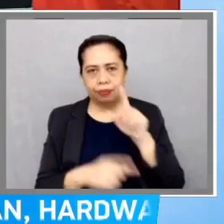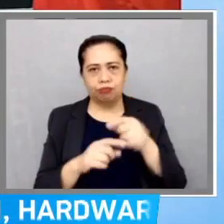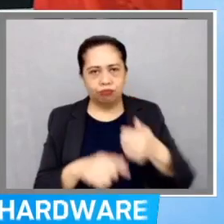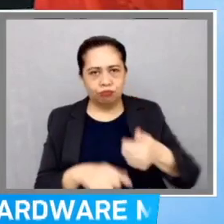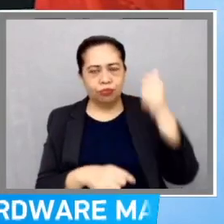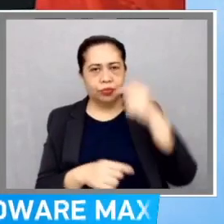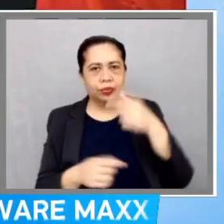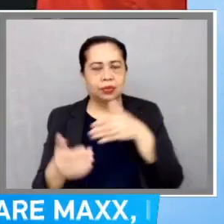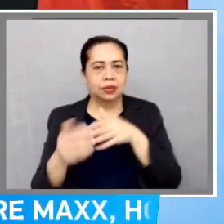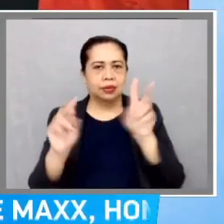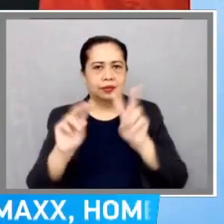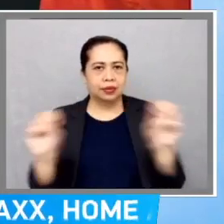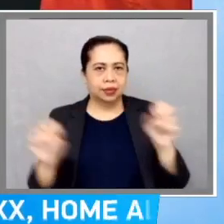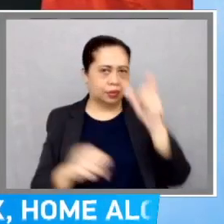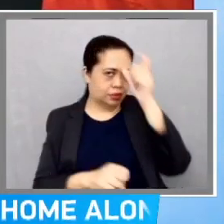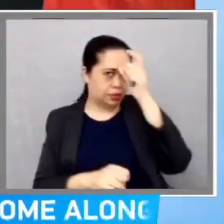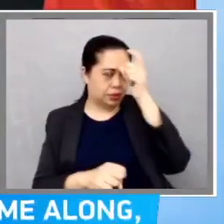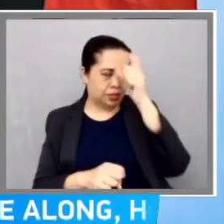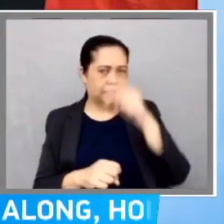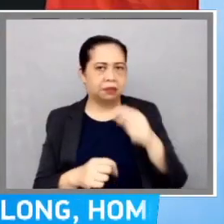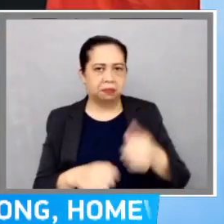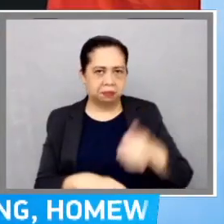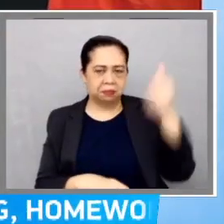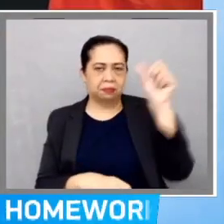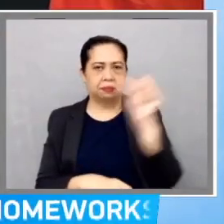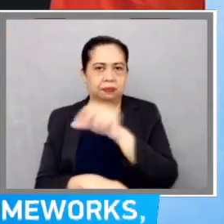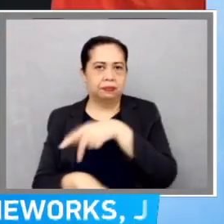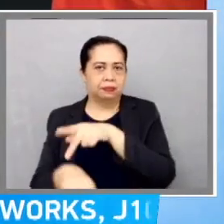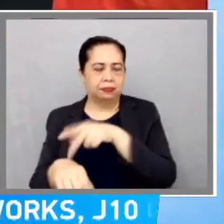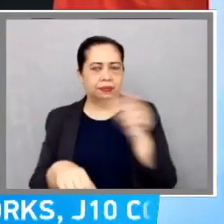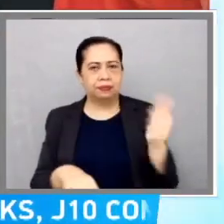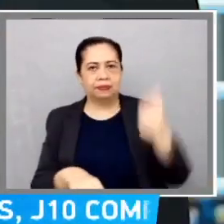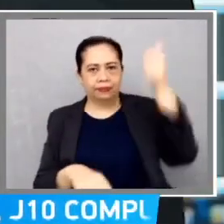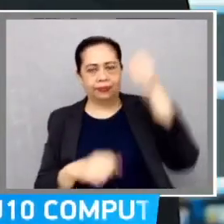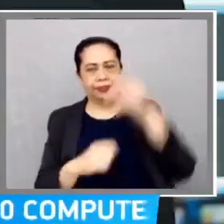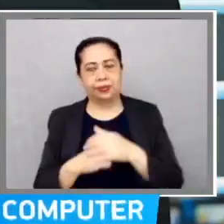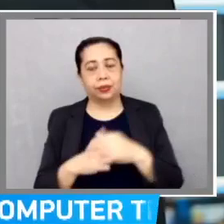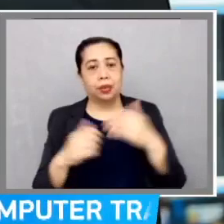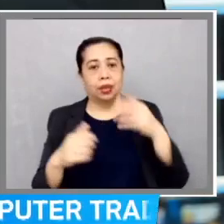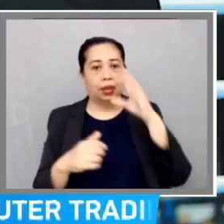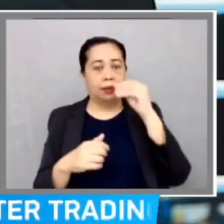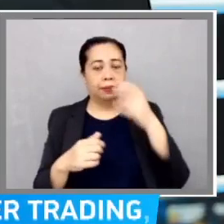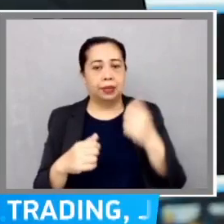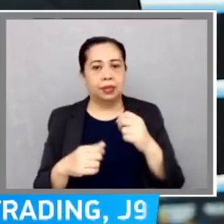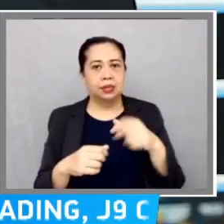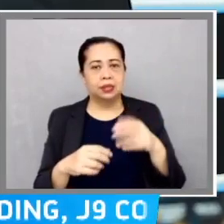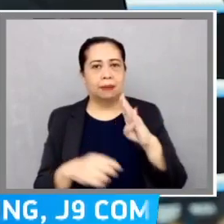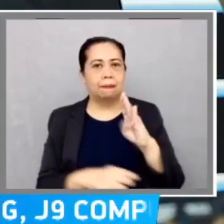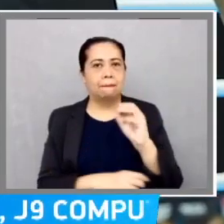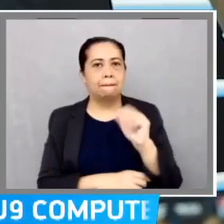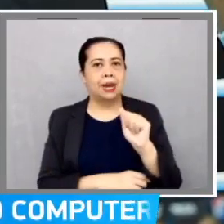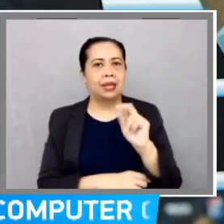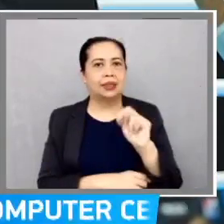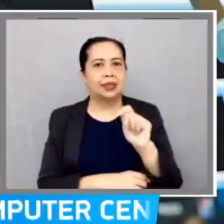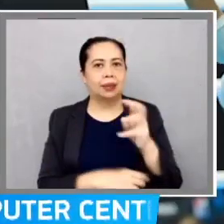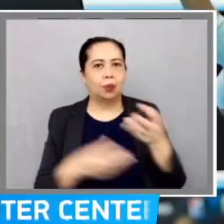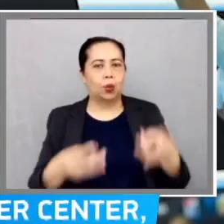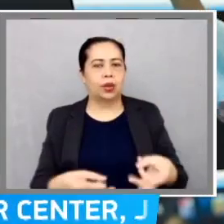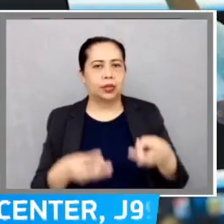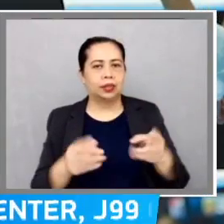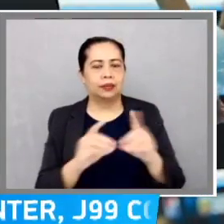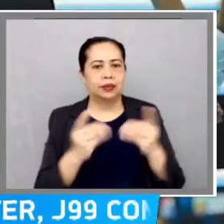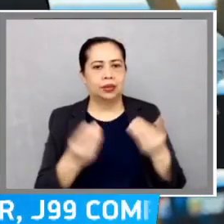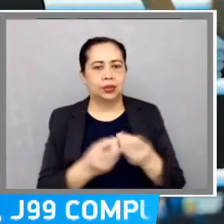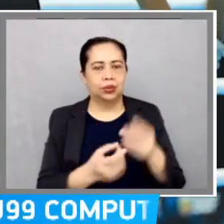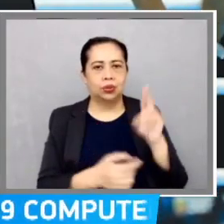na si Enver Muzaffer. Sa kategorya ng men's 54kg bantamweight division, si Ogarie naman tinalo ang kalaban